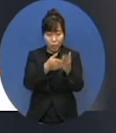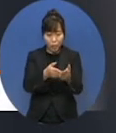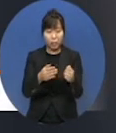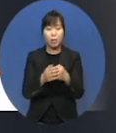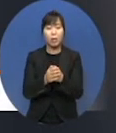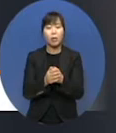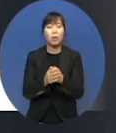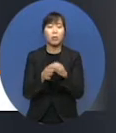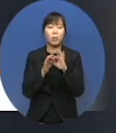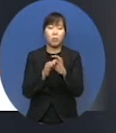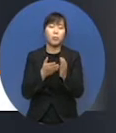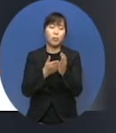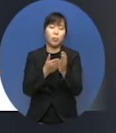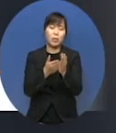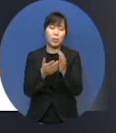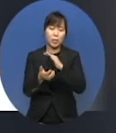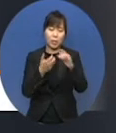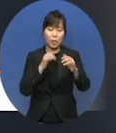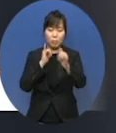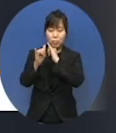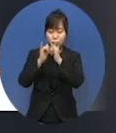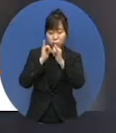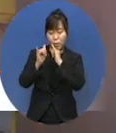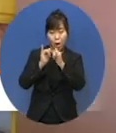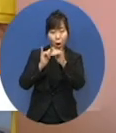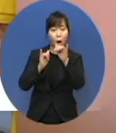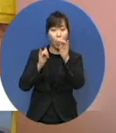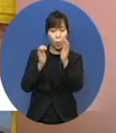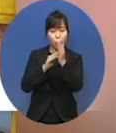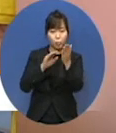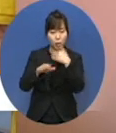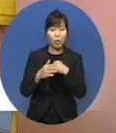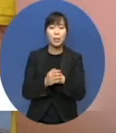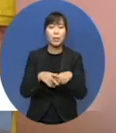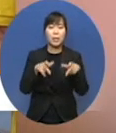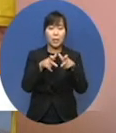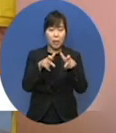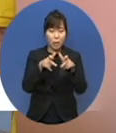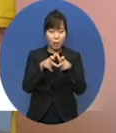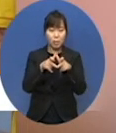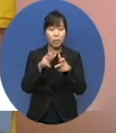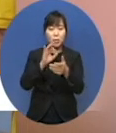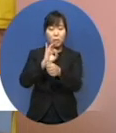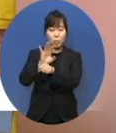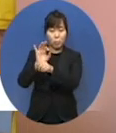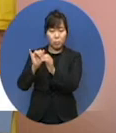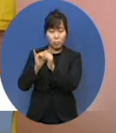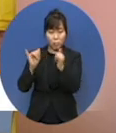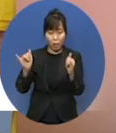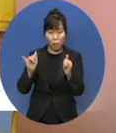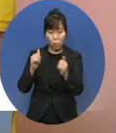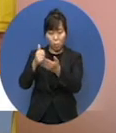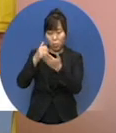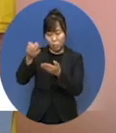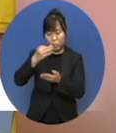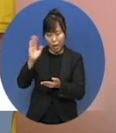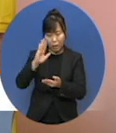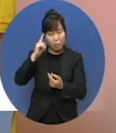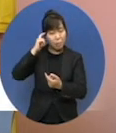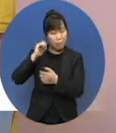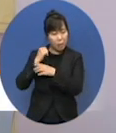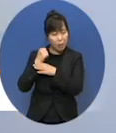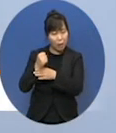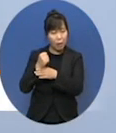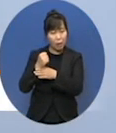인권위에 진정을 접수하게 앞서 기자회견을 진행하고 장애인을 소비 주체인 고객으로 바라보지 않는 편견과